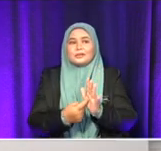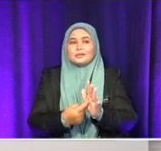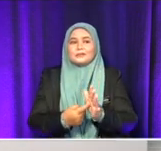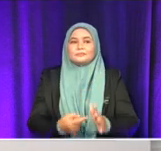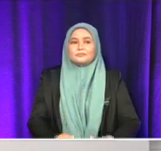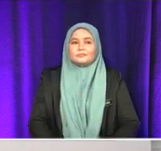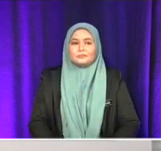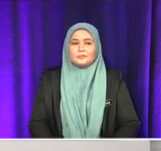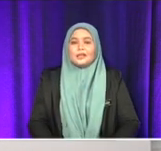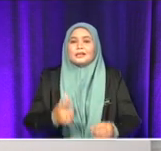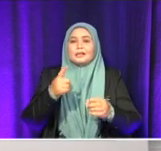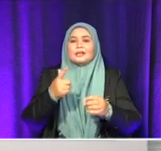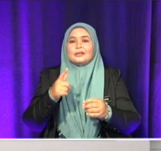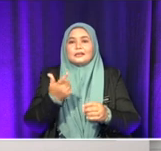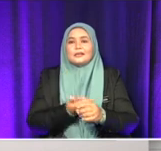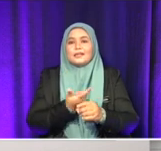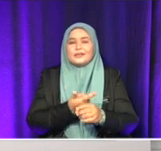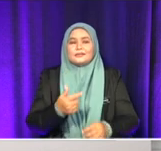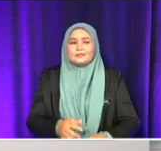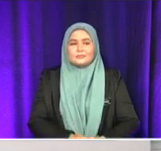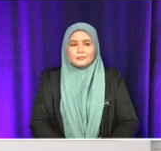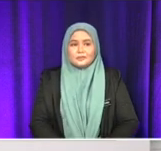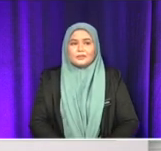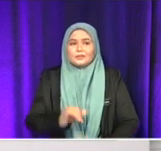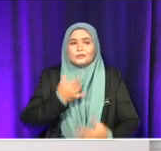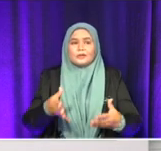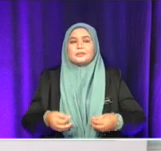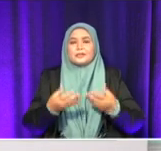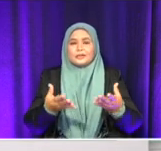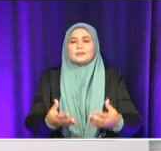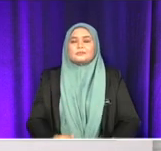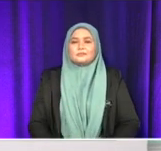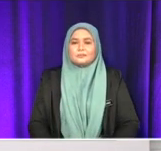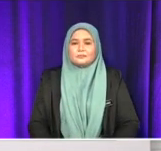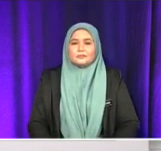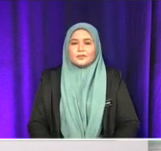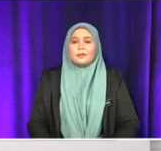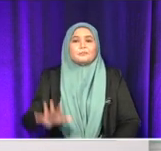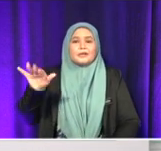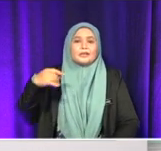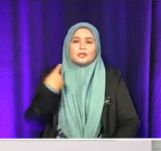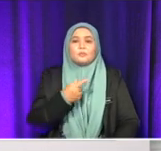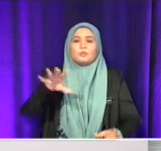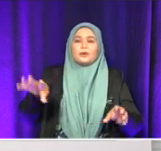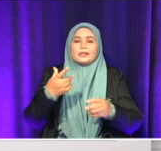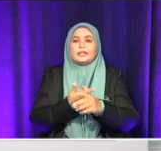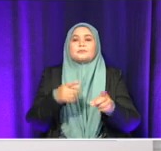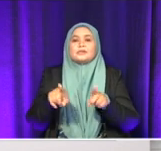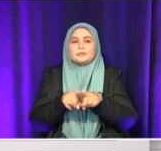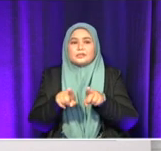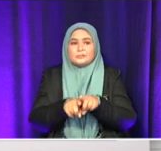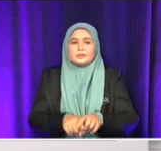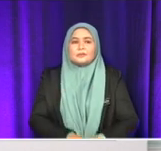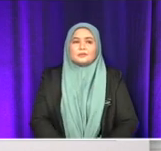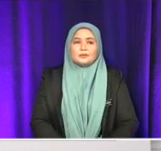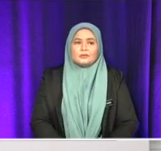latihan tersebut Oke saya sudah berikan oke Sekarang mari kita buat latihan ini bersama-sama